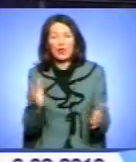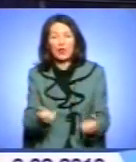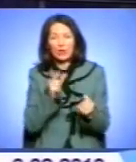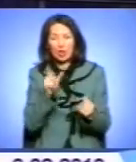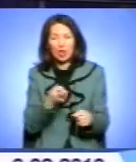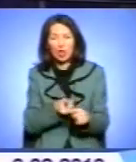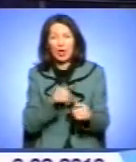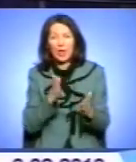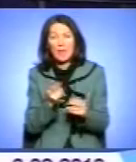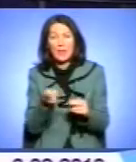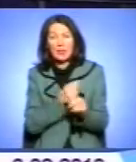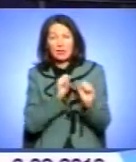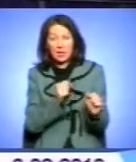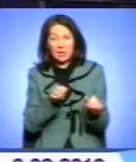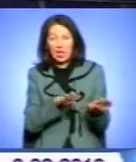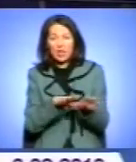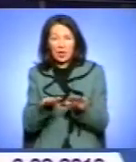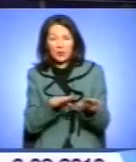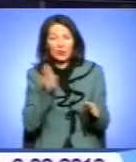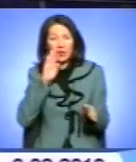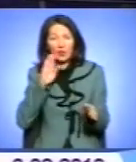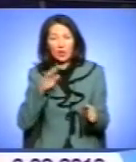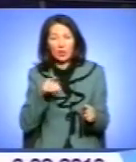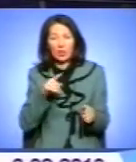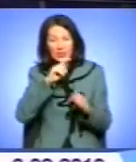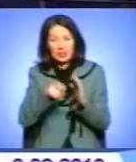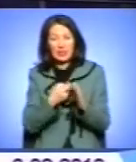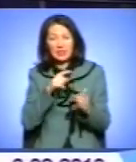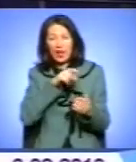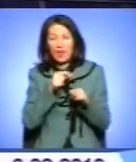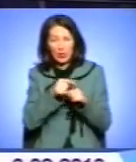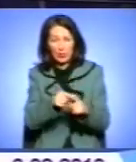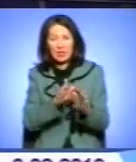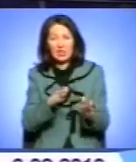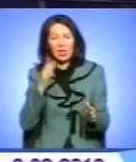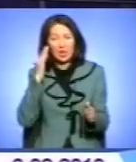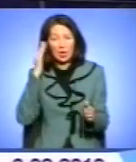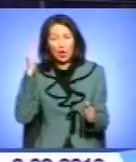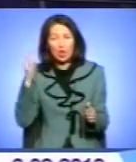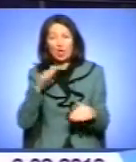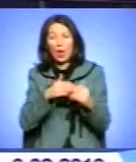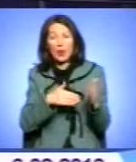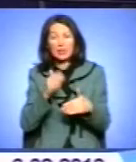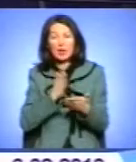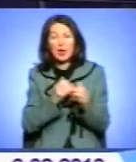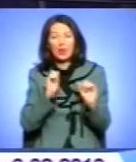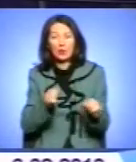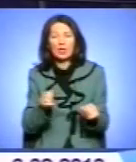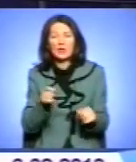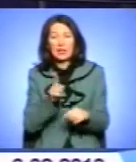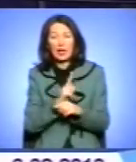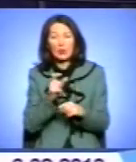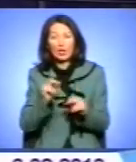на крижаній водоймі? Дізнатися відповіді на ці запитання не лише теоретично, а й на практиці мали можливість тернопільські